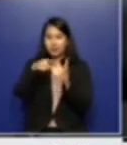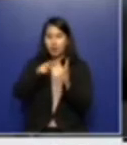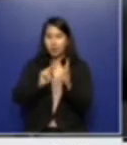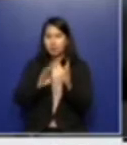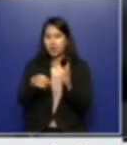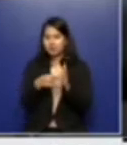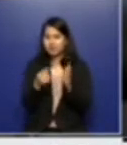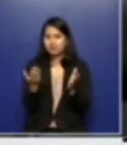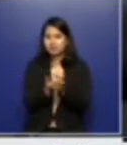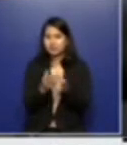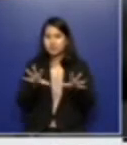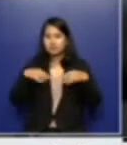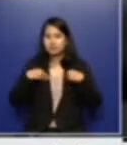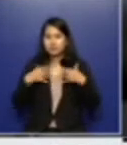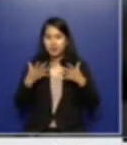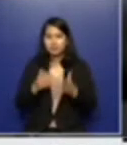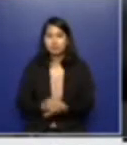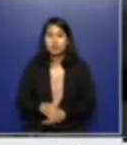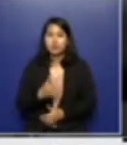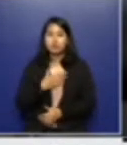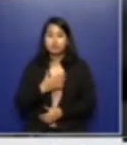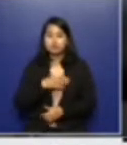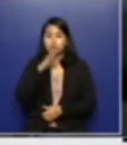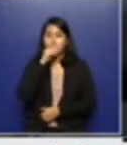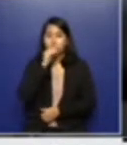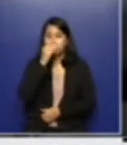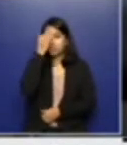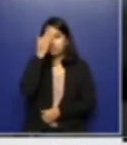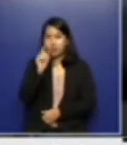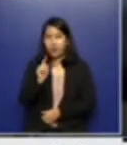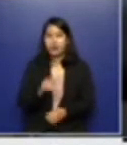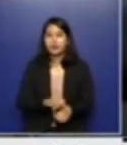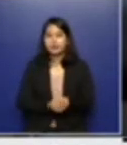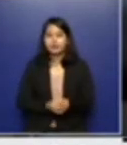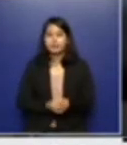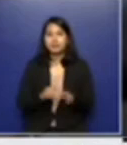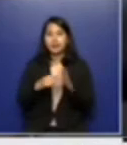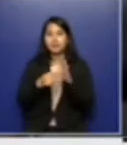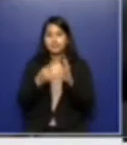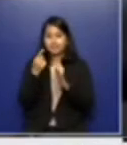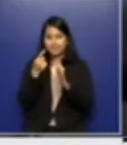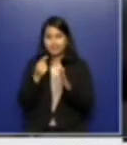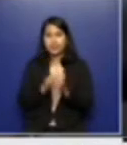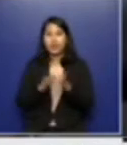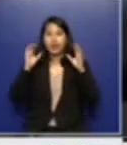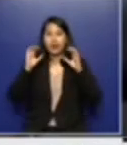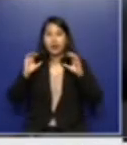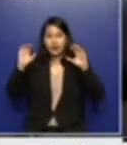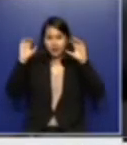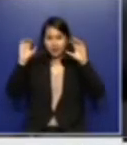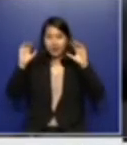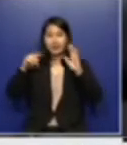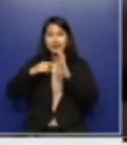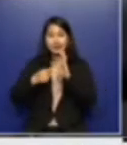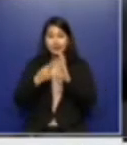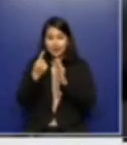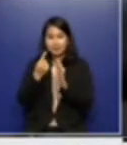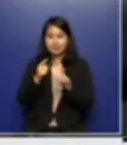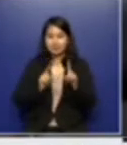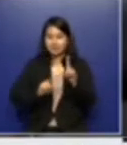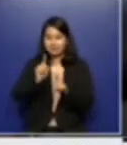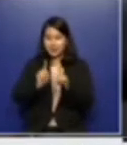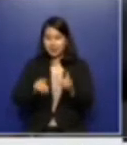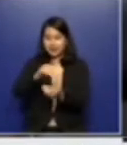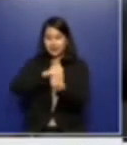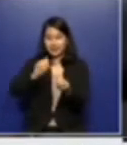ได้ที่พูดเช่นนั้นเพราะประการแรกรัฐบาลตั้งต้นด้วยการประเมินสถานการณ์เศรษฐ